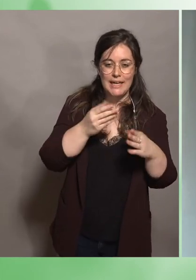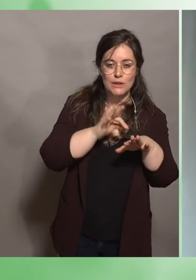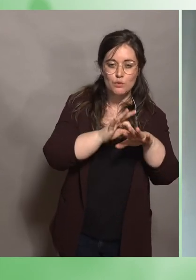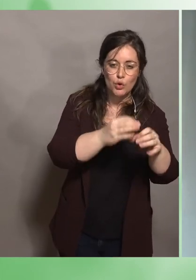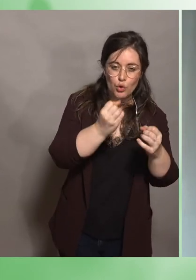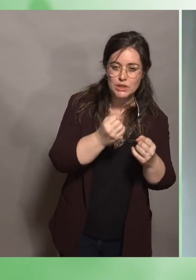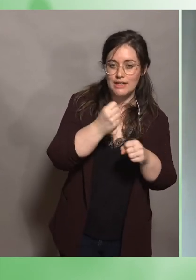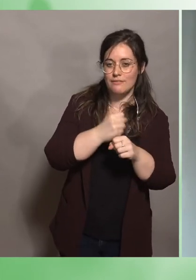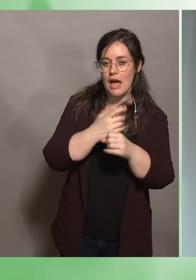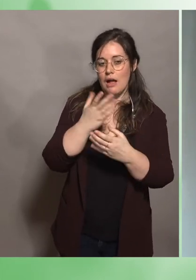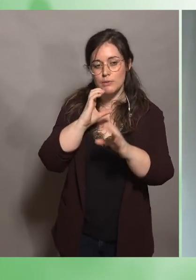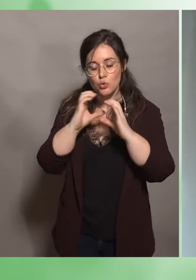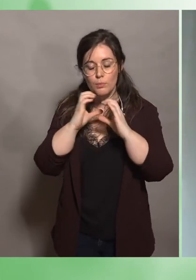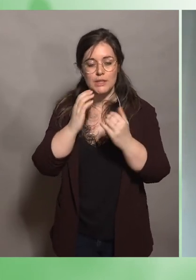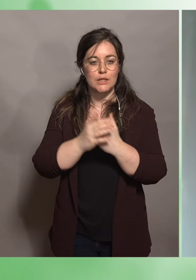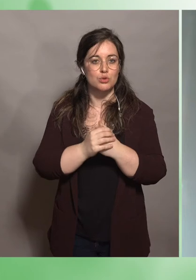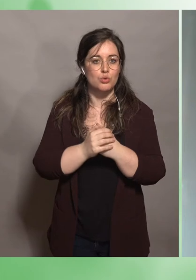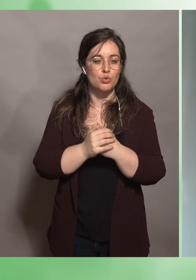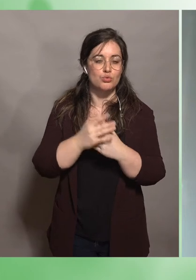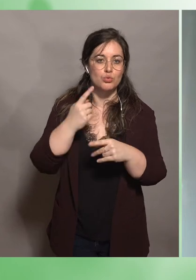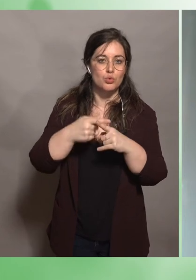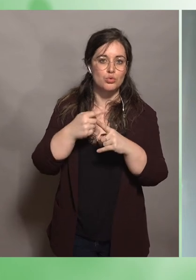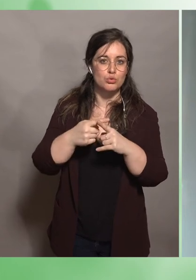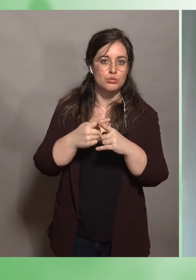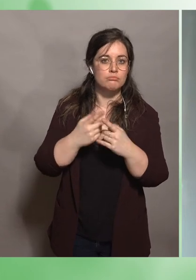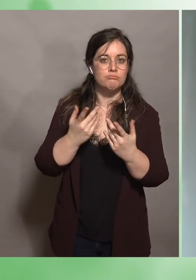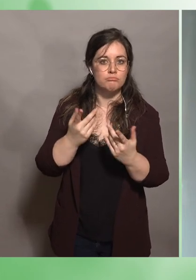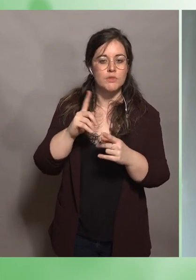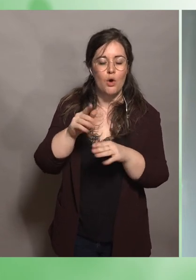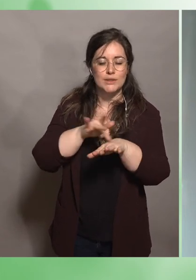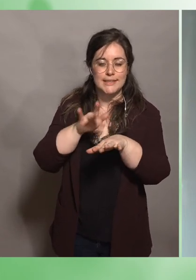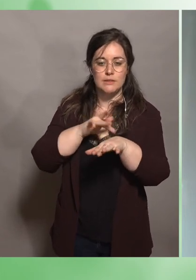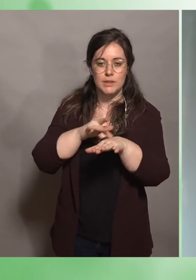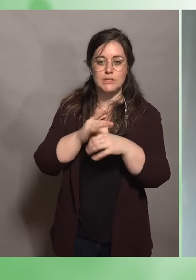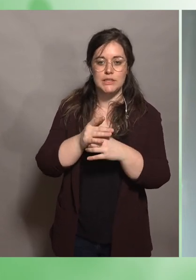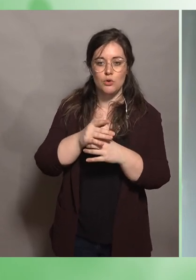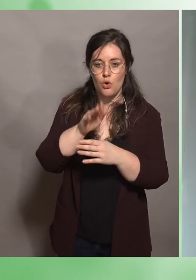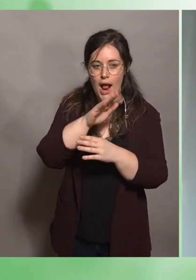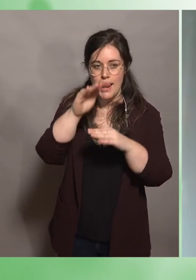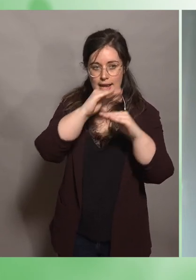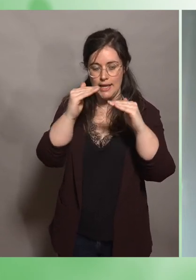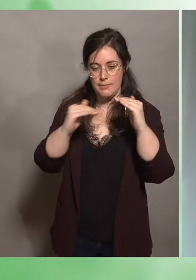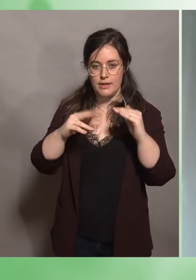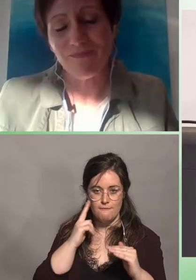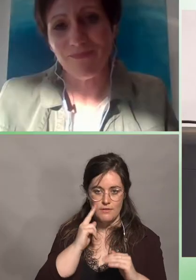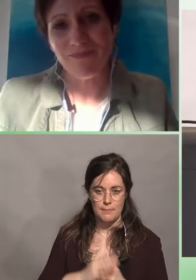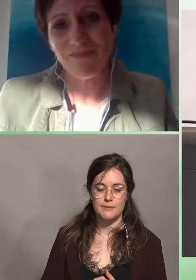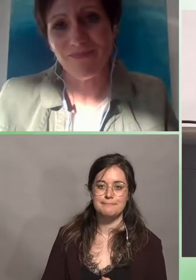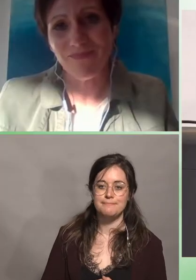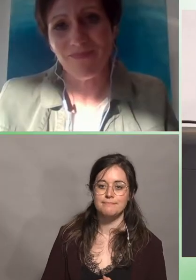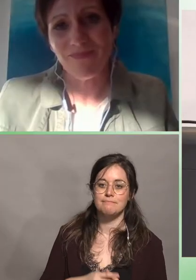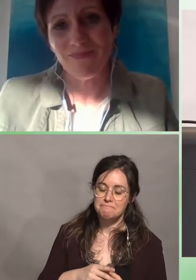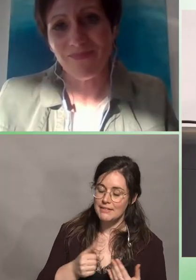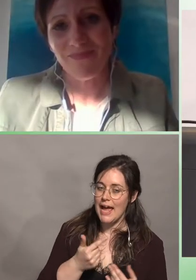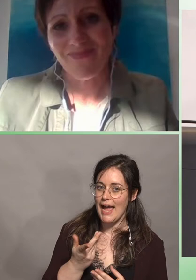Führungskräftearbeit, Kommunikation und wirklich auch Sensibilisierung auf allen Ebenen des Unternehmens. Ja, da hat